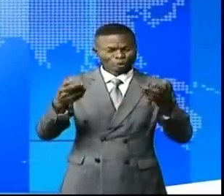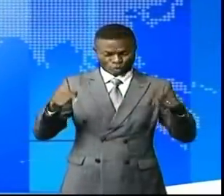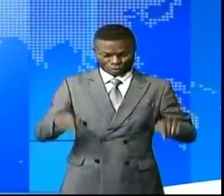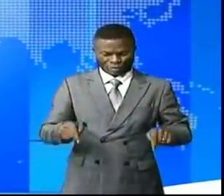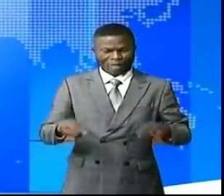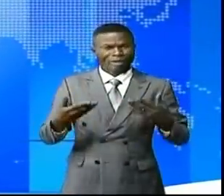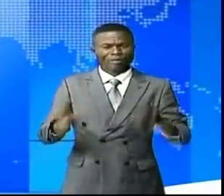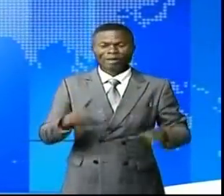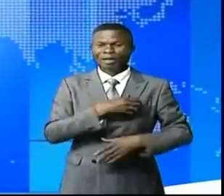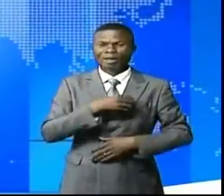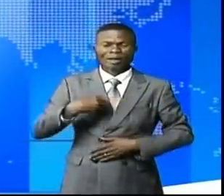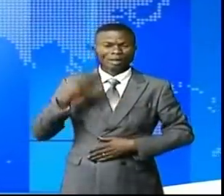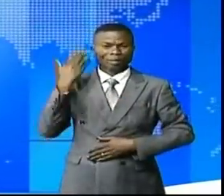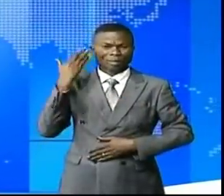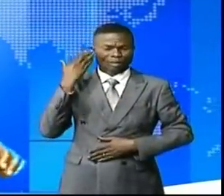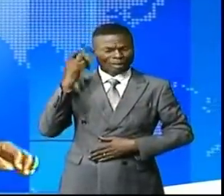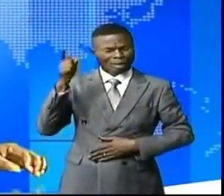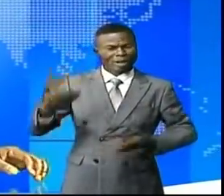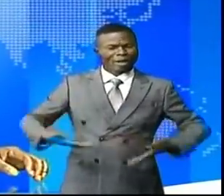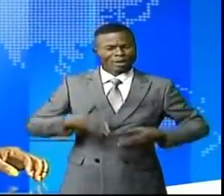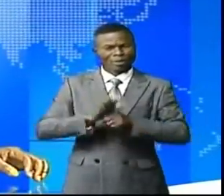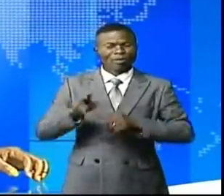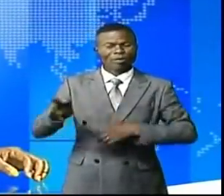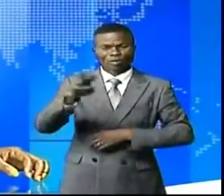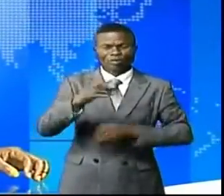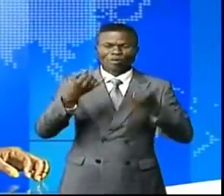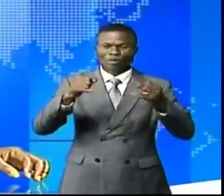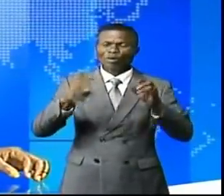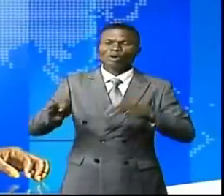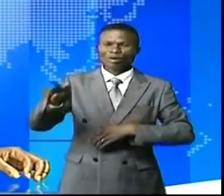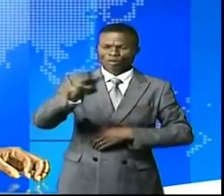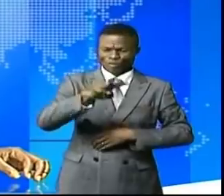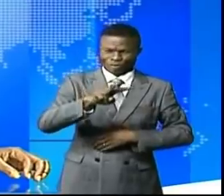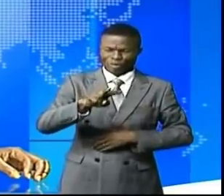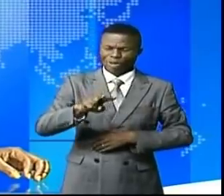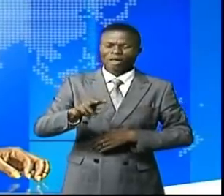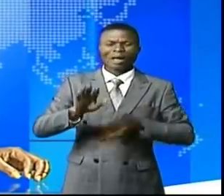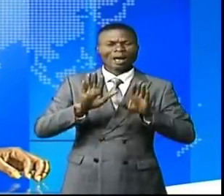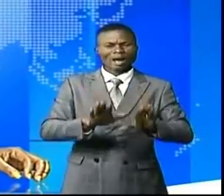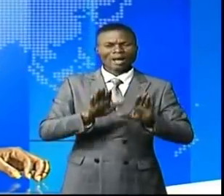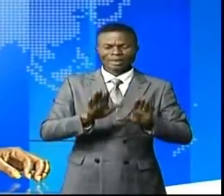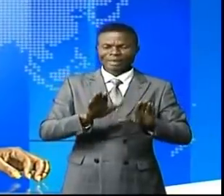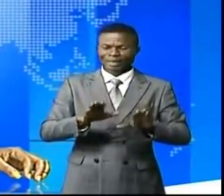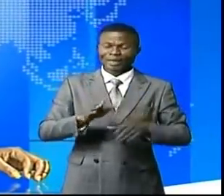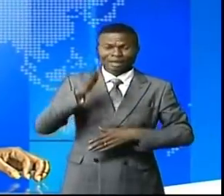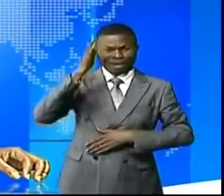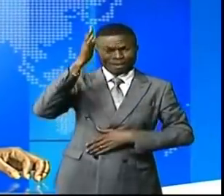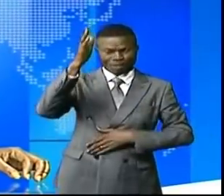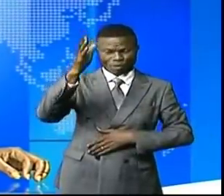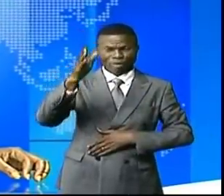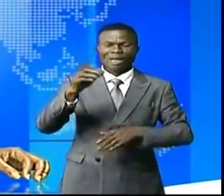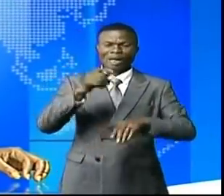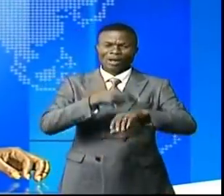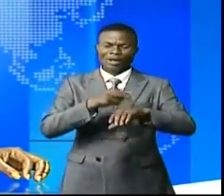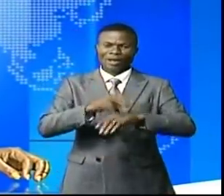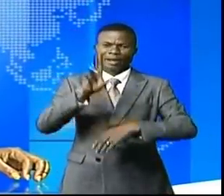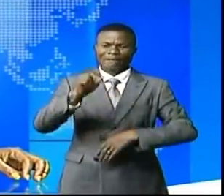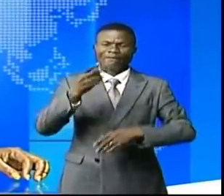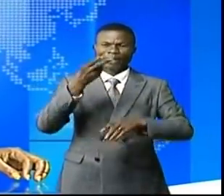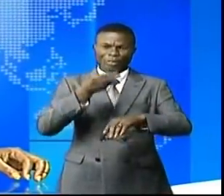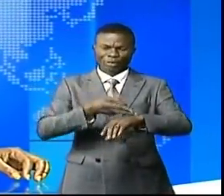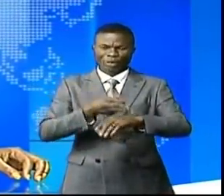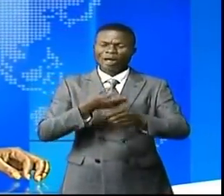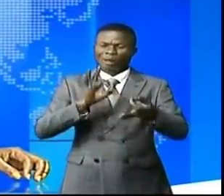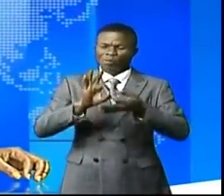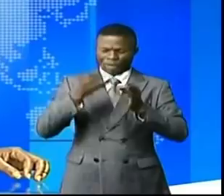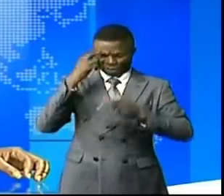journal, mesdames et messieurs. C'était pour moi un plaisir de vous le présenter avec Michel Tamouzi, l'interprète de